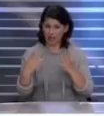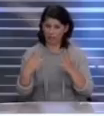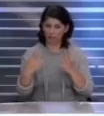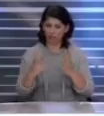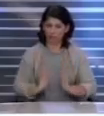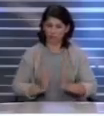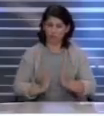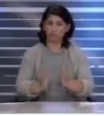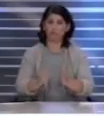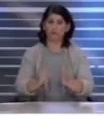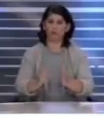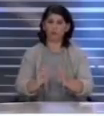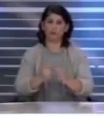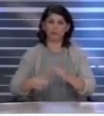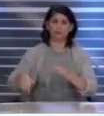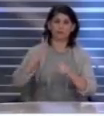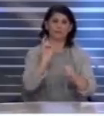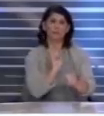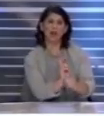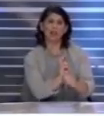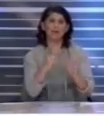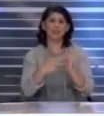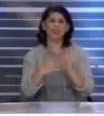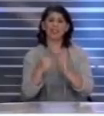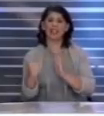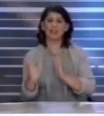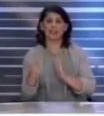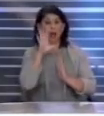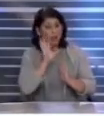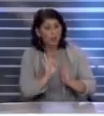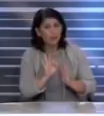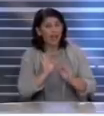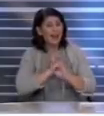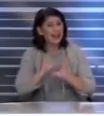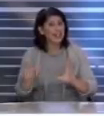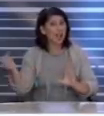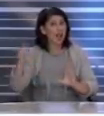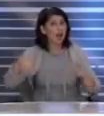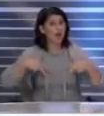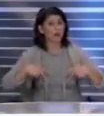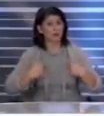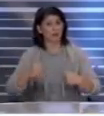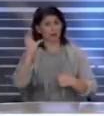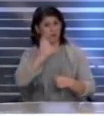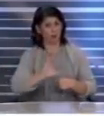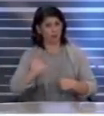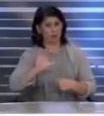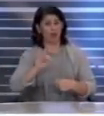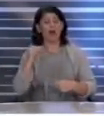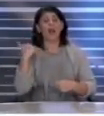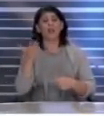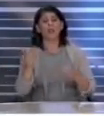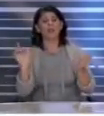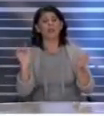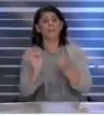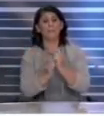πλεώνασμα το 2016. Είναι αλήθεια ότι κανένα άλλο κράτος μέρος της Ευρώπης δεν μεταρρυθμίστηκε πιο γρήγορα